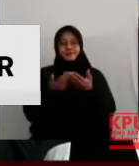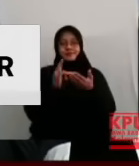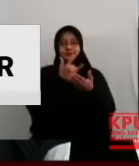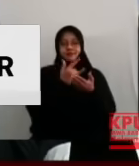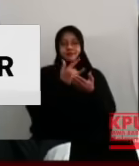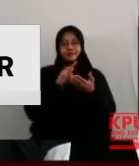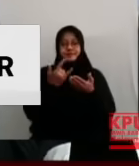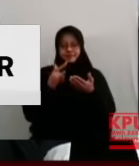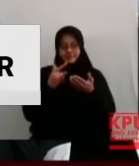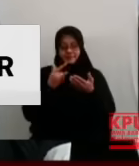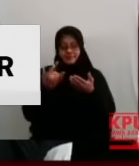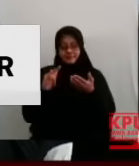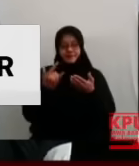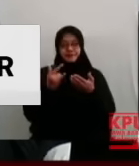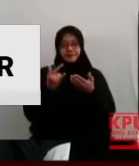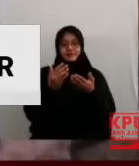auzubillahiminasyaitanirjim